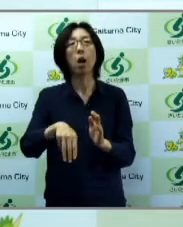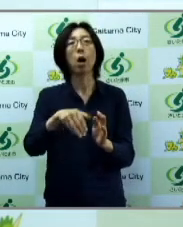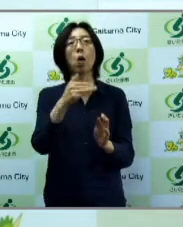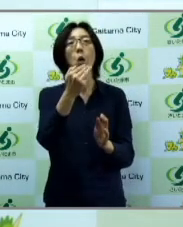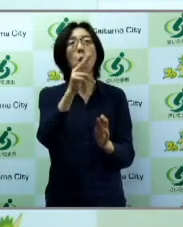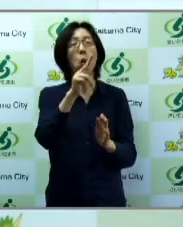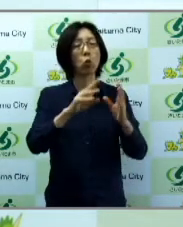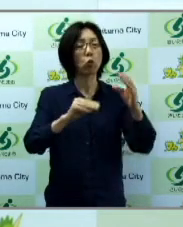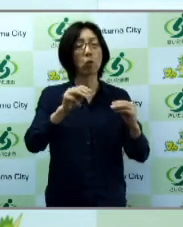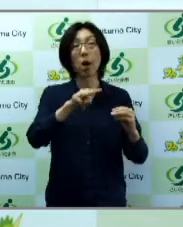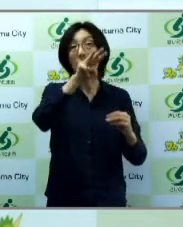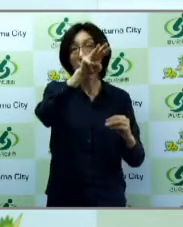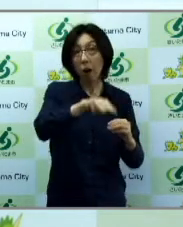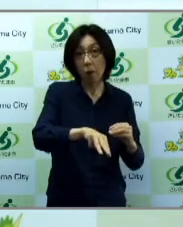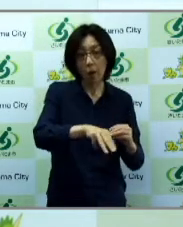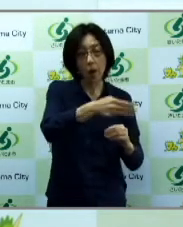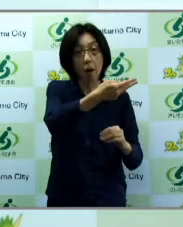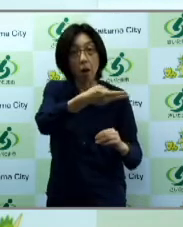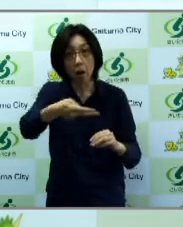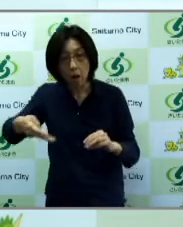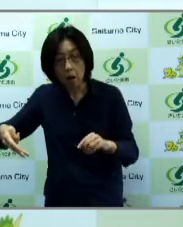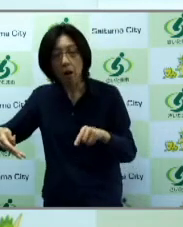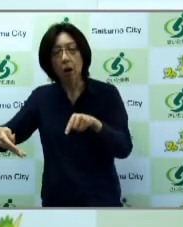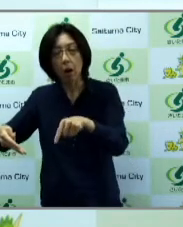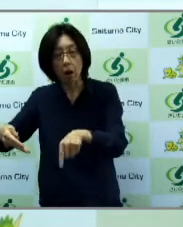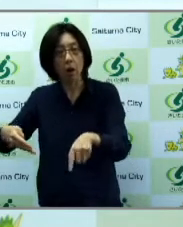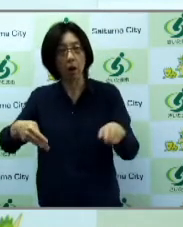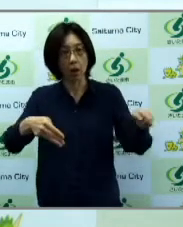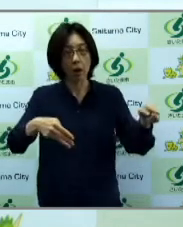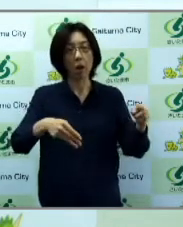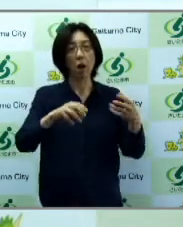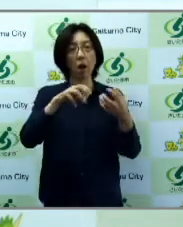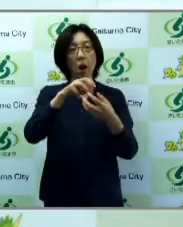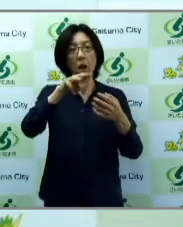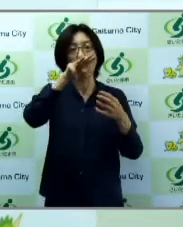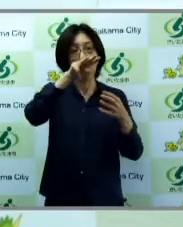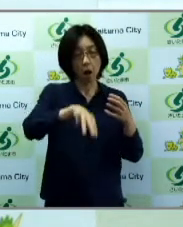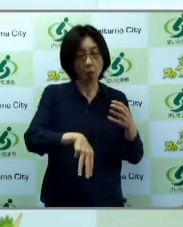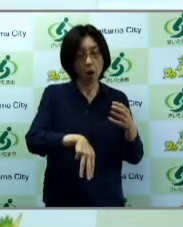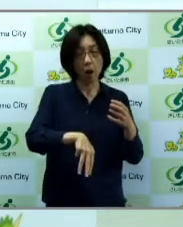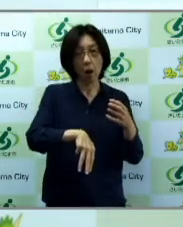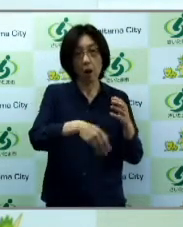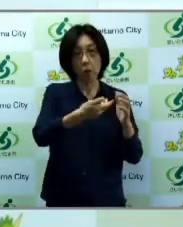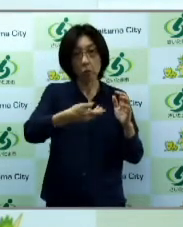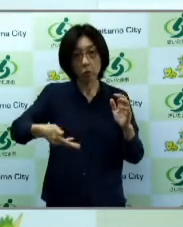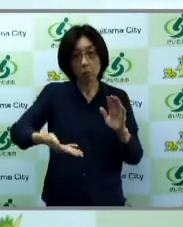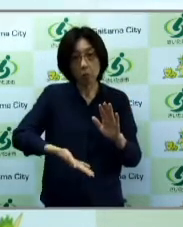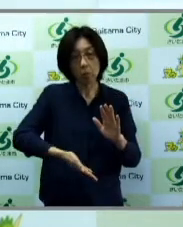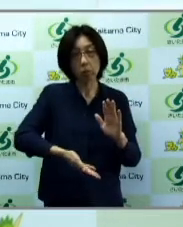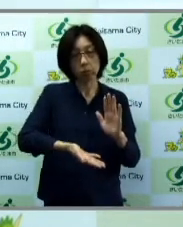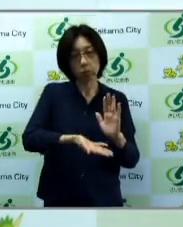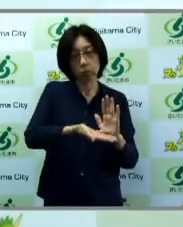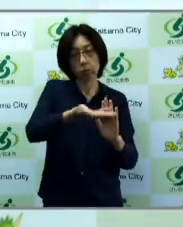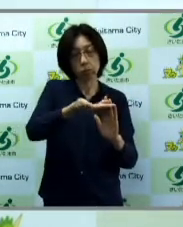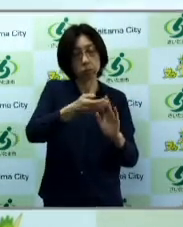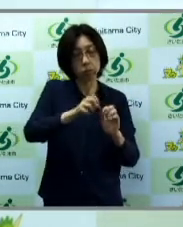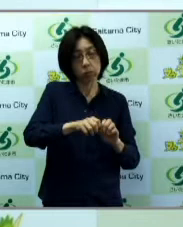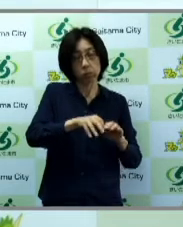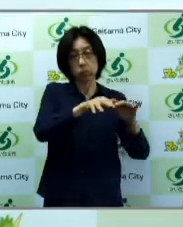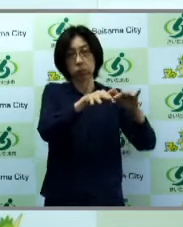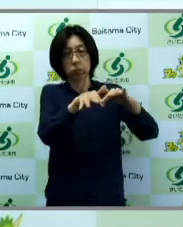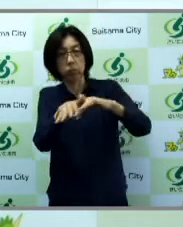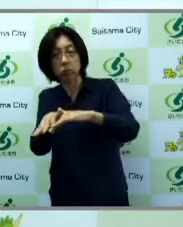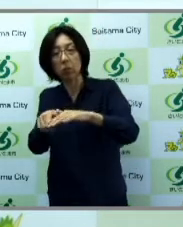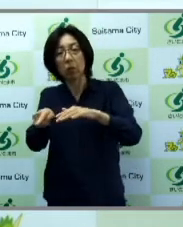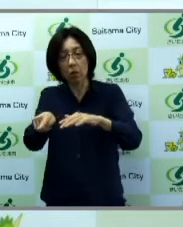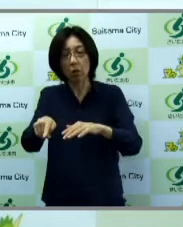川からの荒川とかの逆流とかの関係で、水が溢れてたりとかそういうところがあったと思うんです